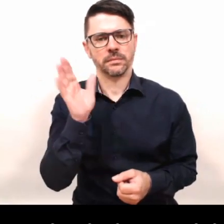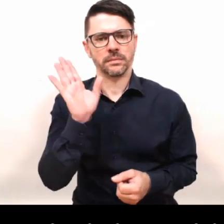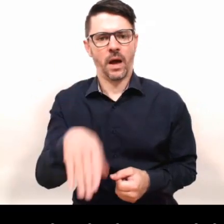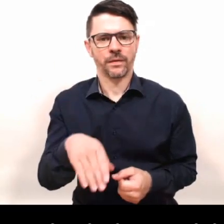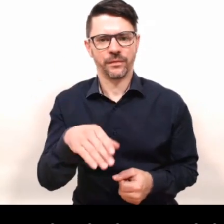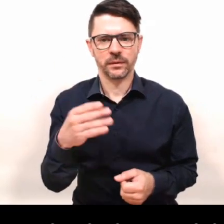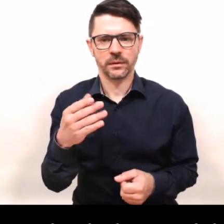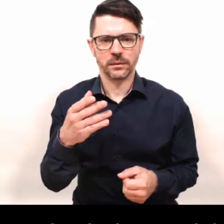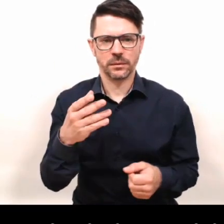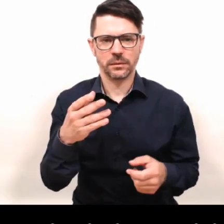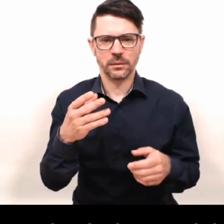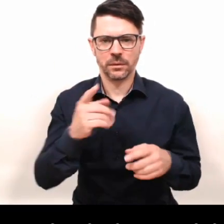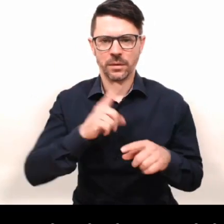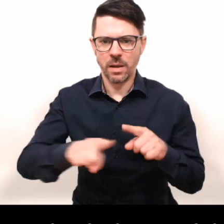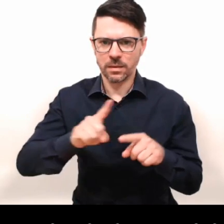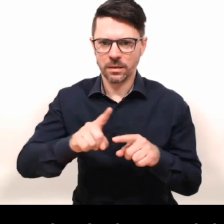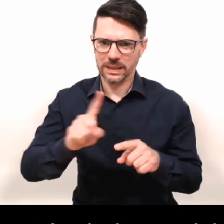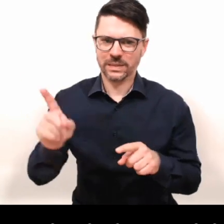da nochmal eine Klarstellung.